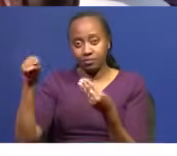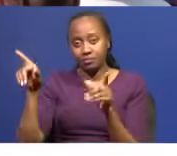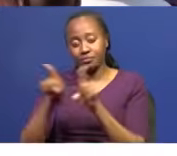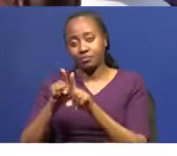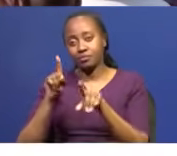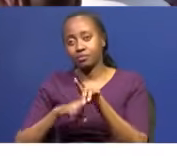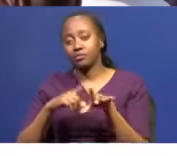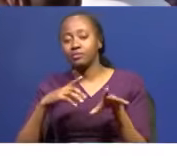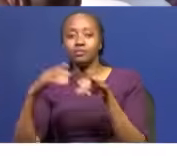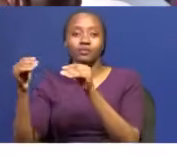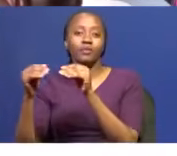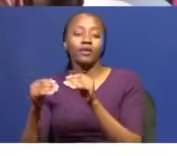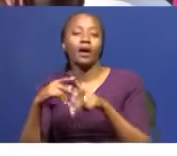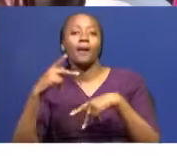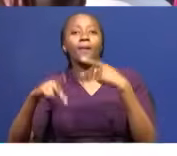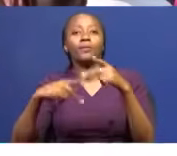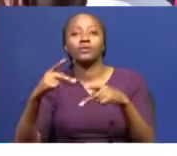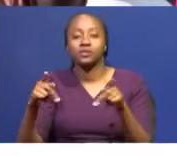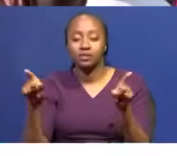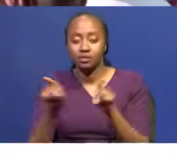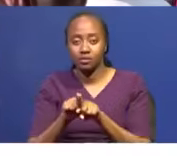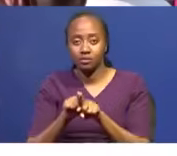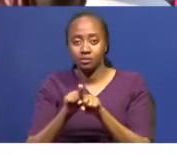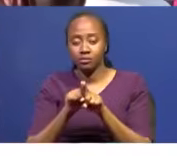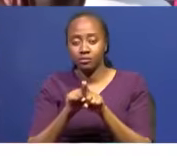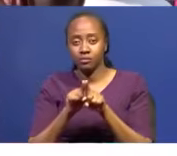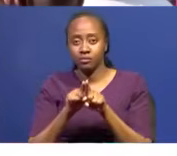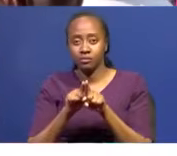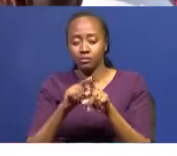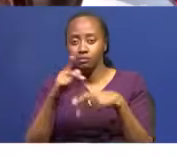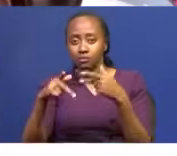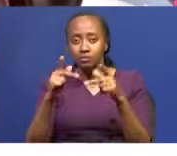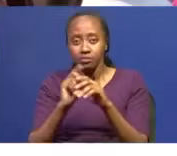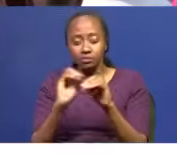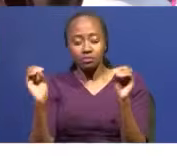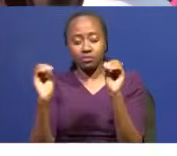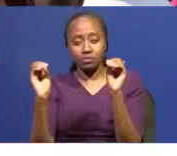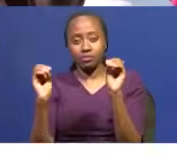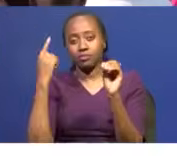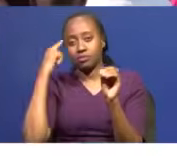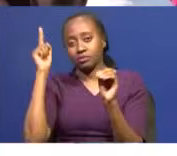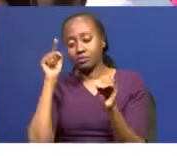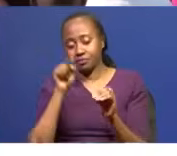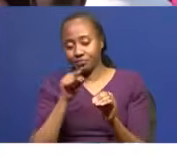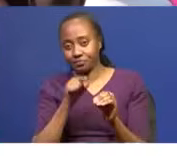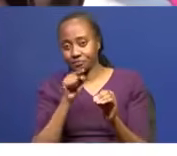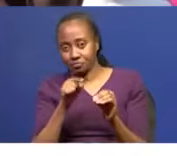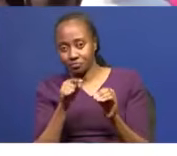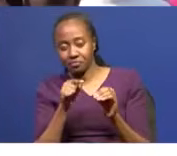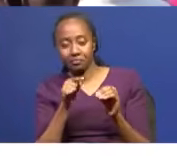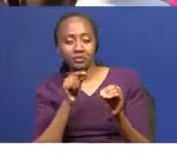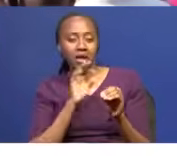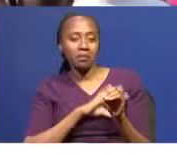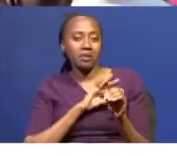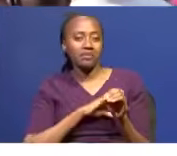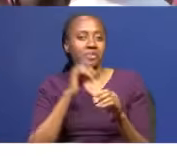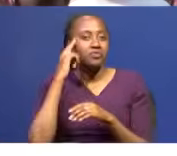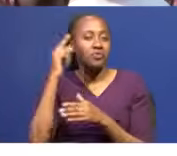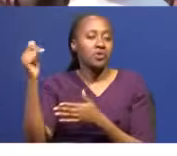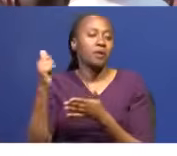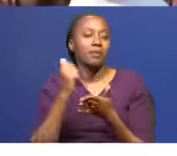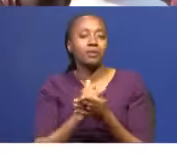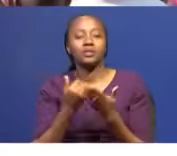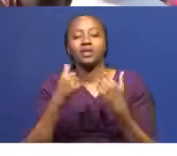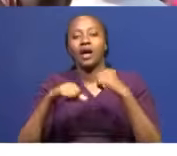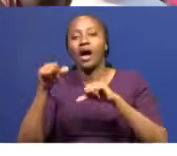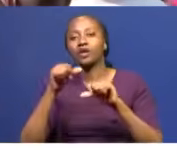ya kufanyiwa processing. Na tumesema ili nafasi ya ajira ipatikane Kenya, tunataka hiyo mambo ya